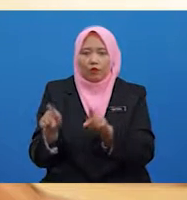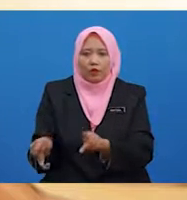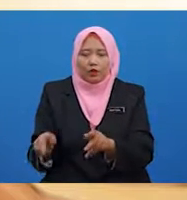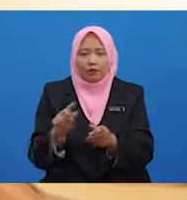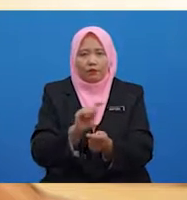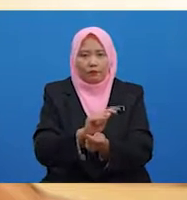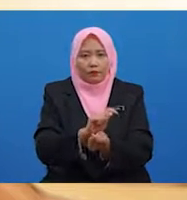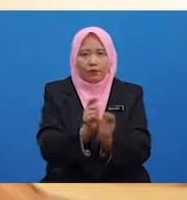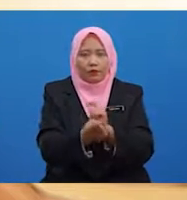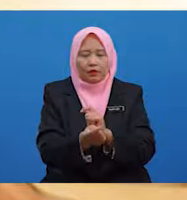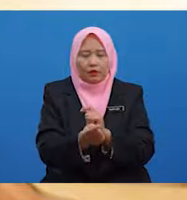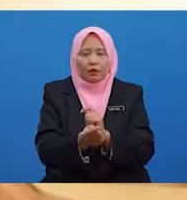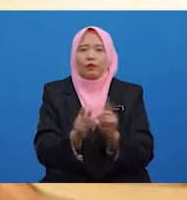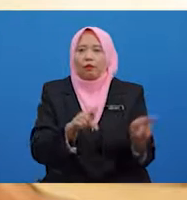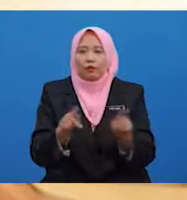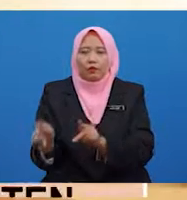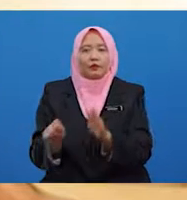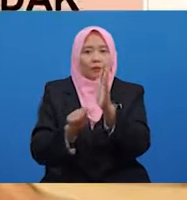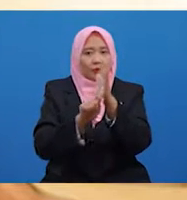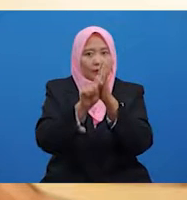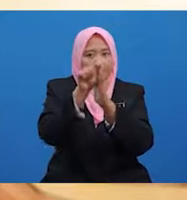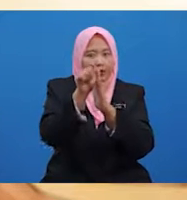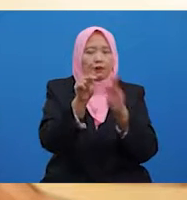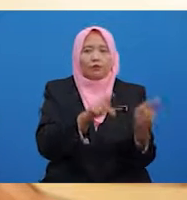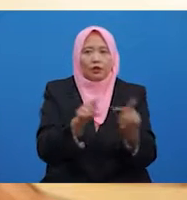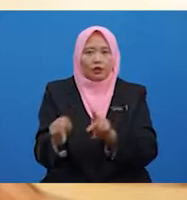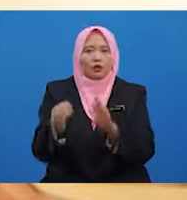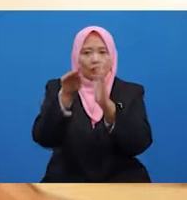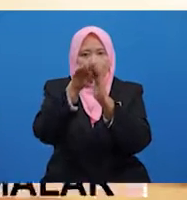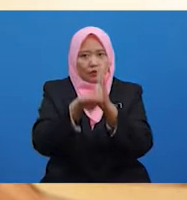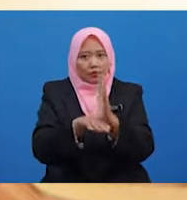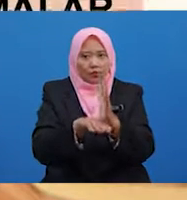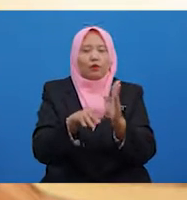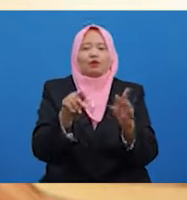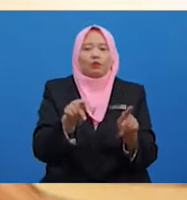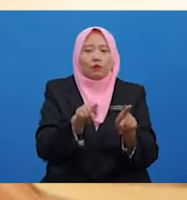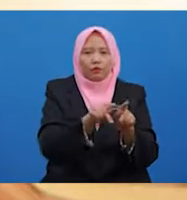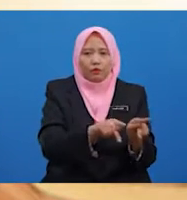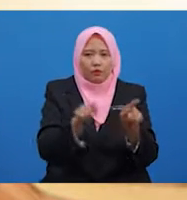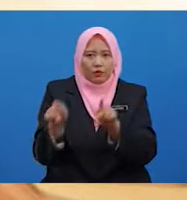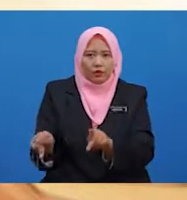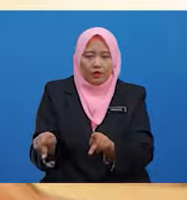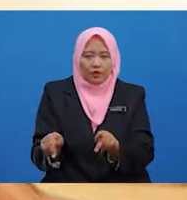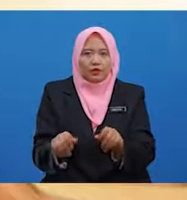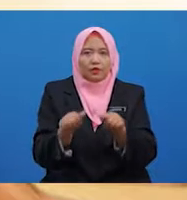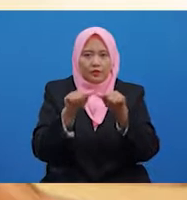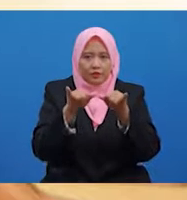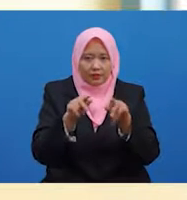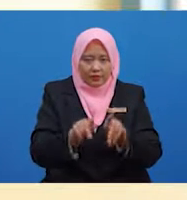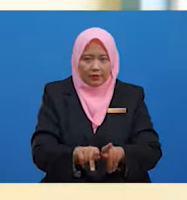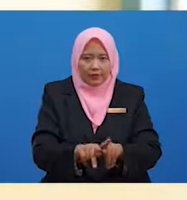pola meningkat, pola menurun, pola tidak konsisten dan statik atau malar.